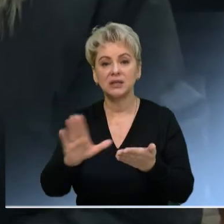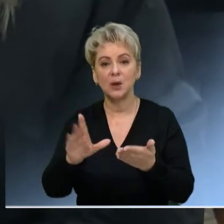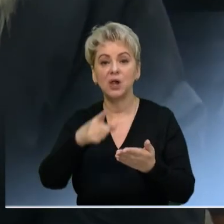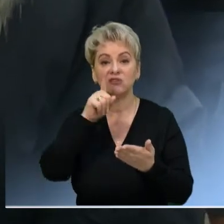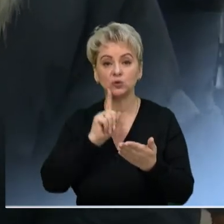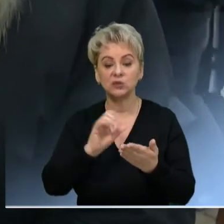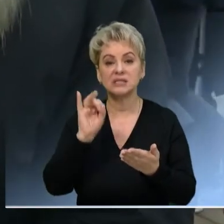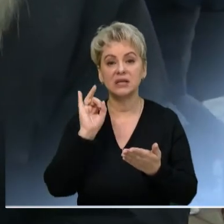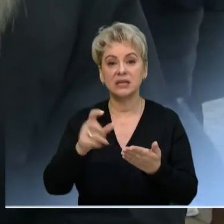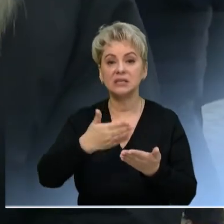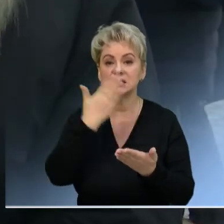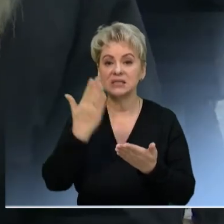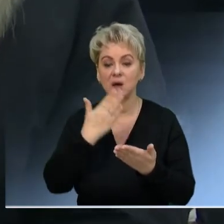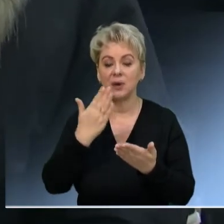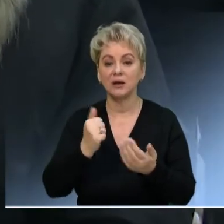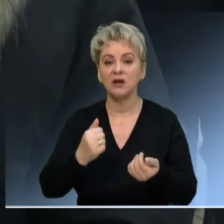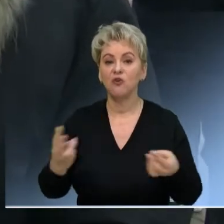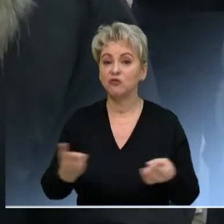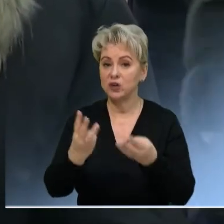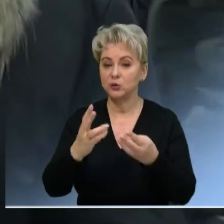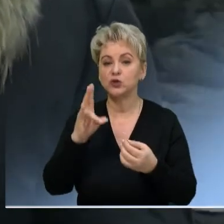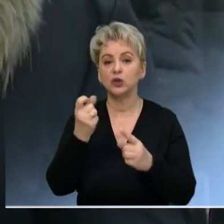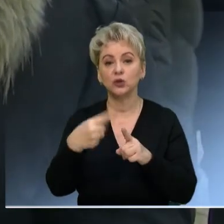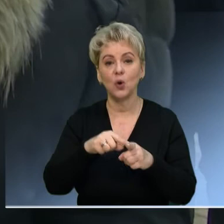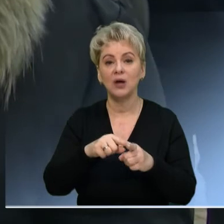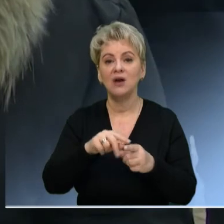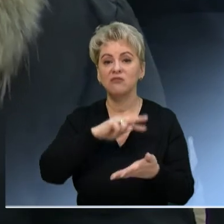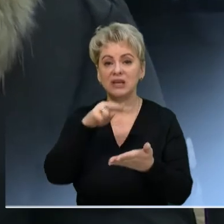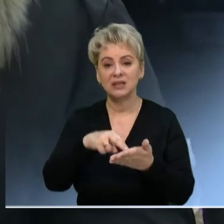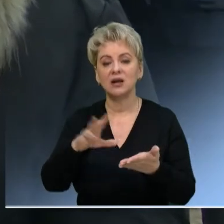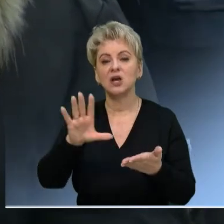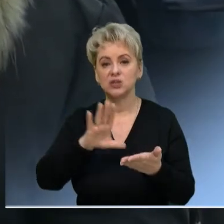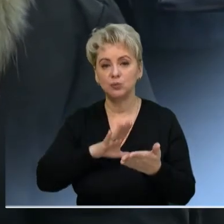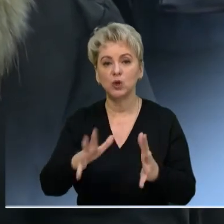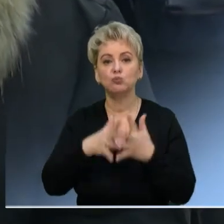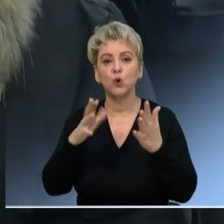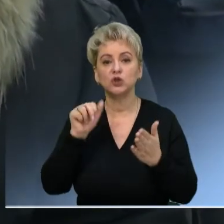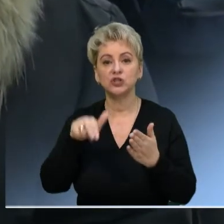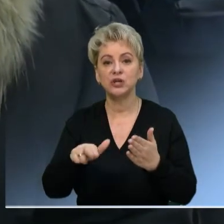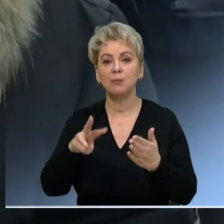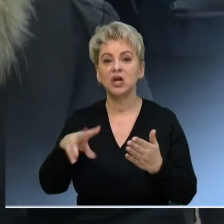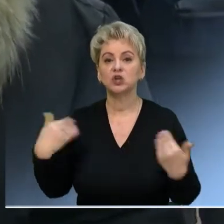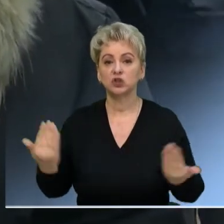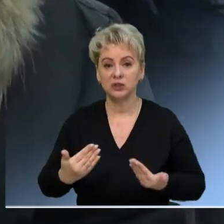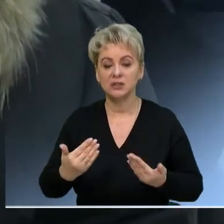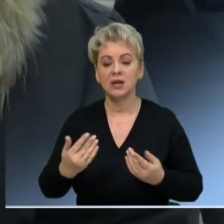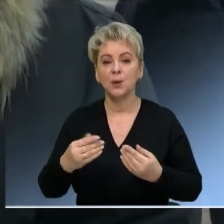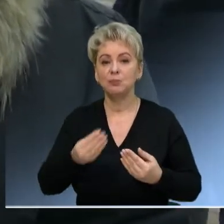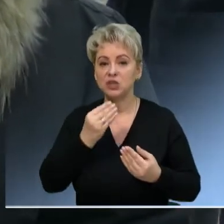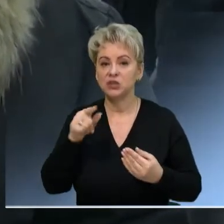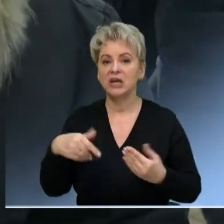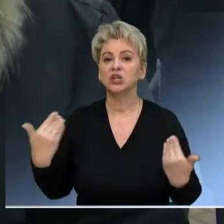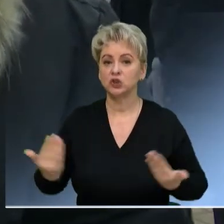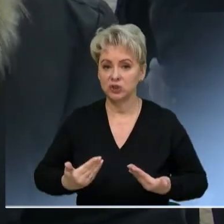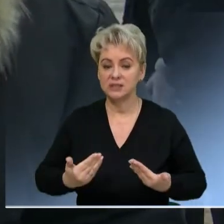особого вкуса и запаха свежей выпечки. Но для ленинградцев он был больше, чем просто пища. Это был